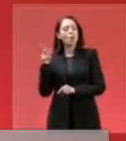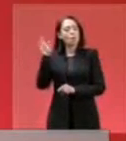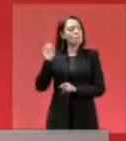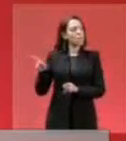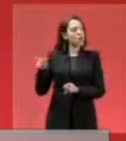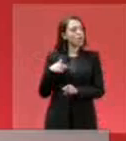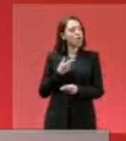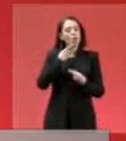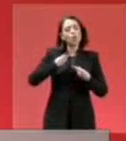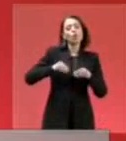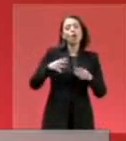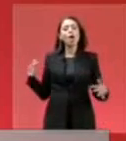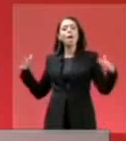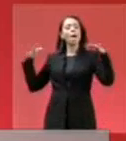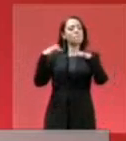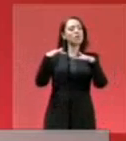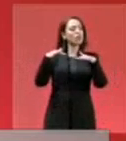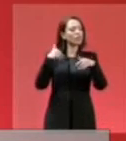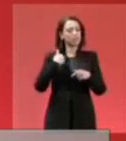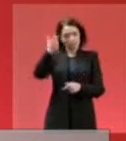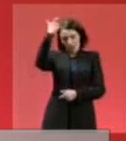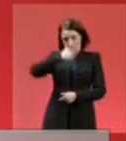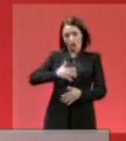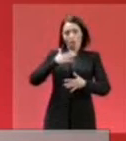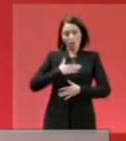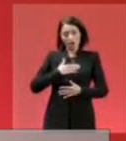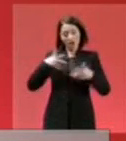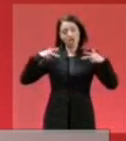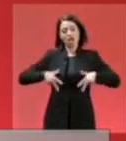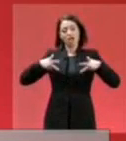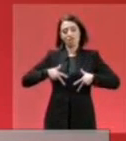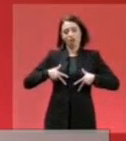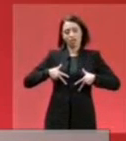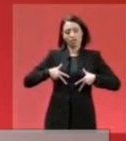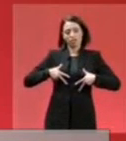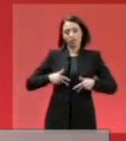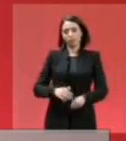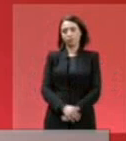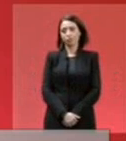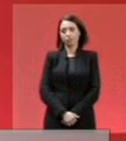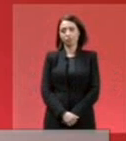να εξαπολύσει επίθεση λάσπης σε εμένα και στην κυβέρνηση.